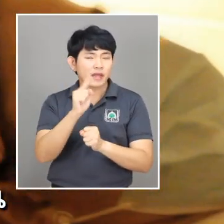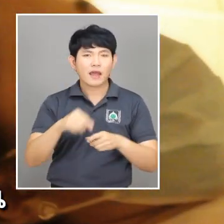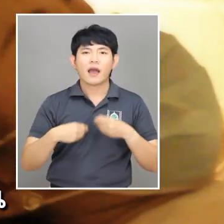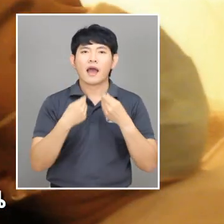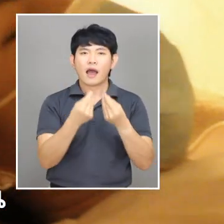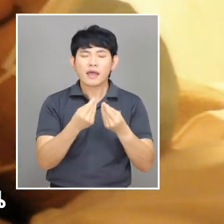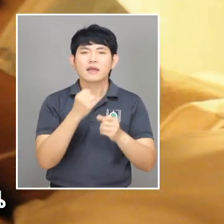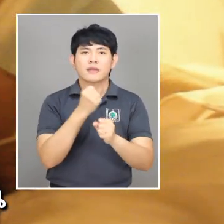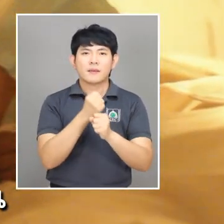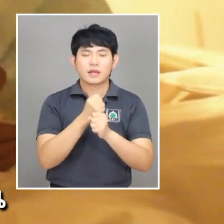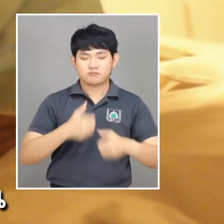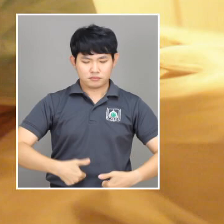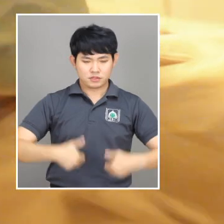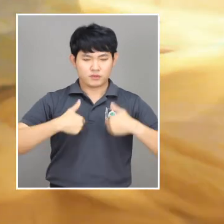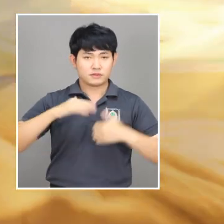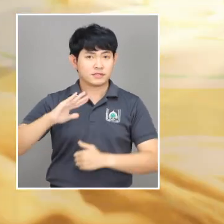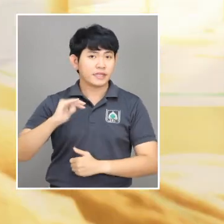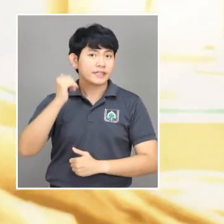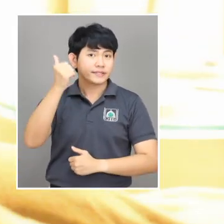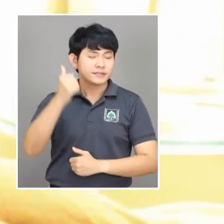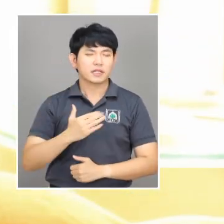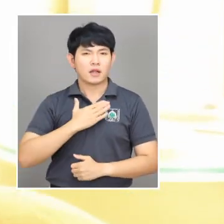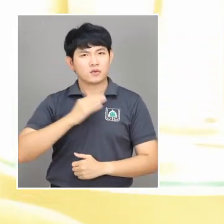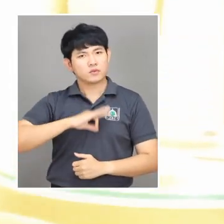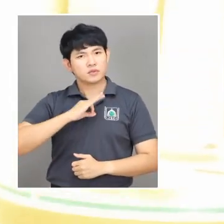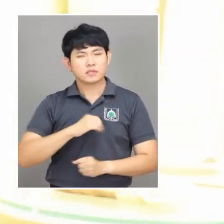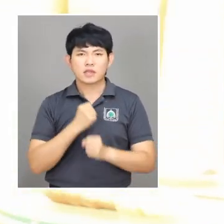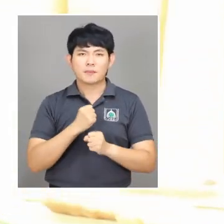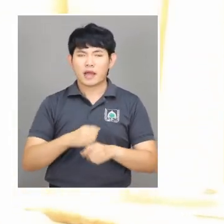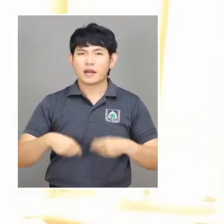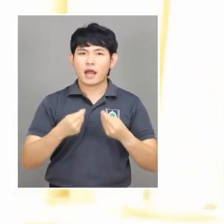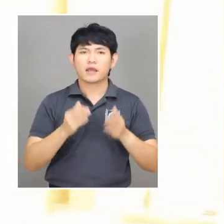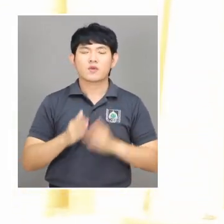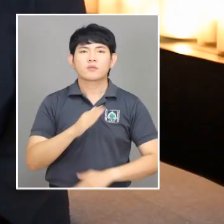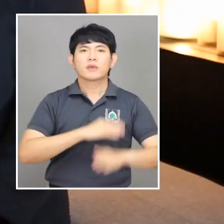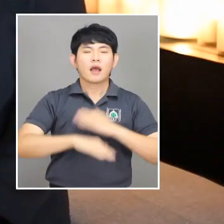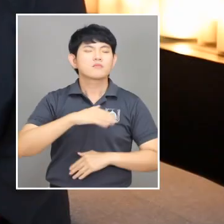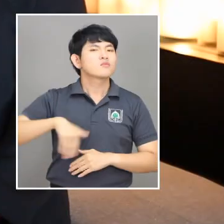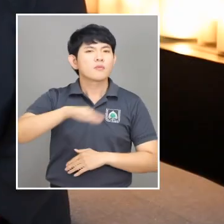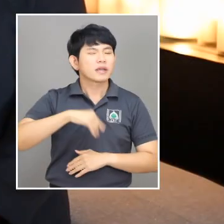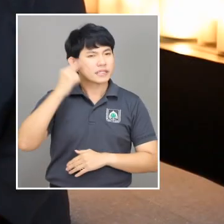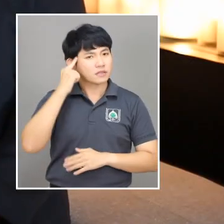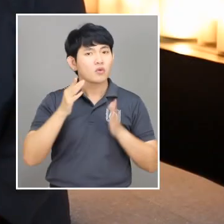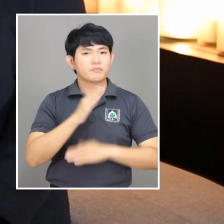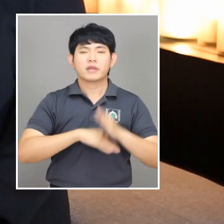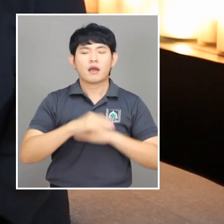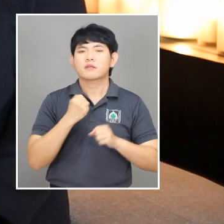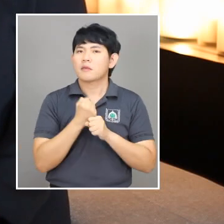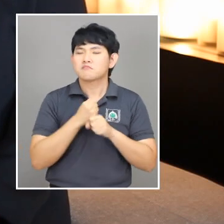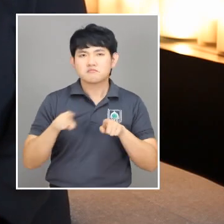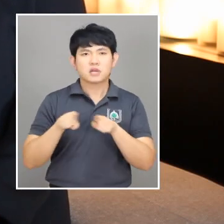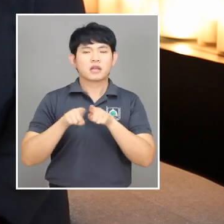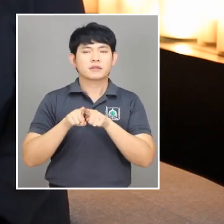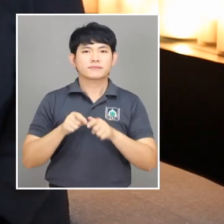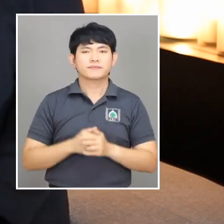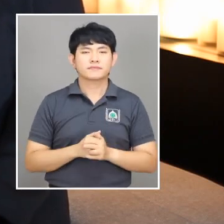ามีความเป็นอยู่ที่ดีขึ้นทุกอย่างที่พนักงานทั่วไปมีคนพิการมีหมดก็ขอการันตีขอยืนยันว่าการ